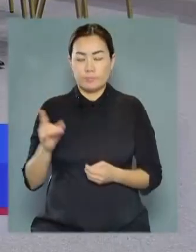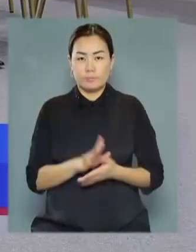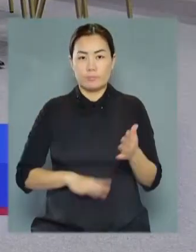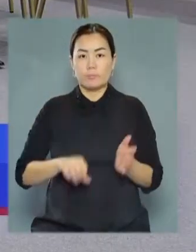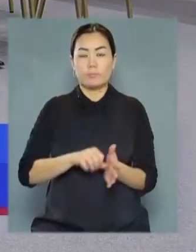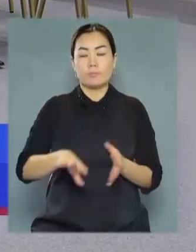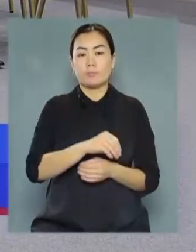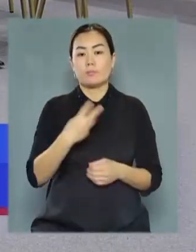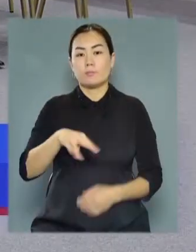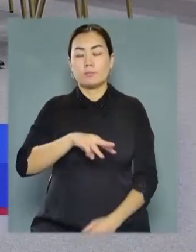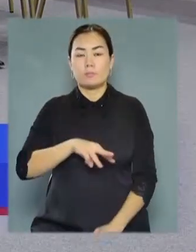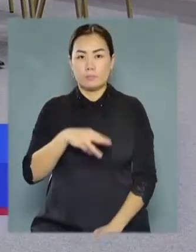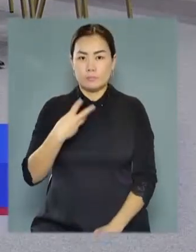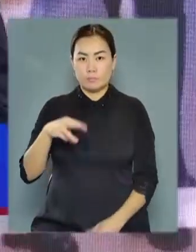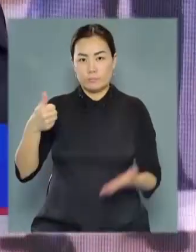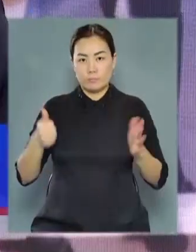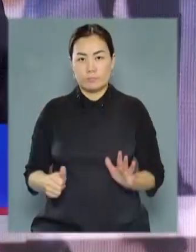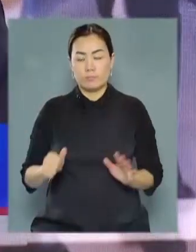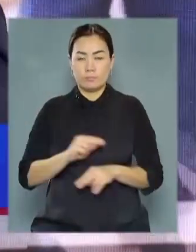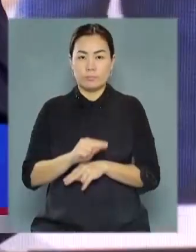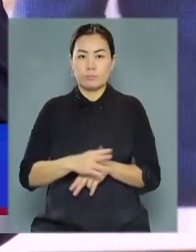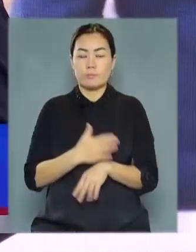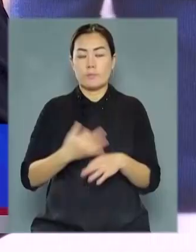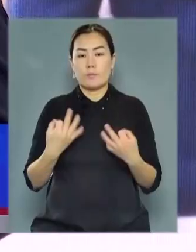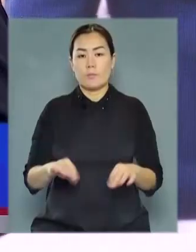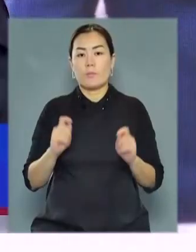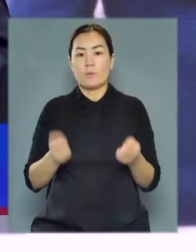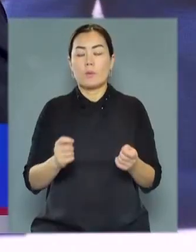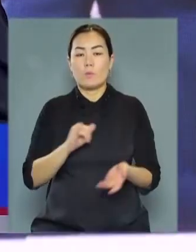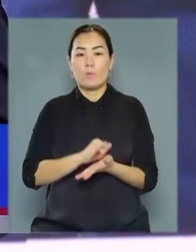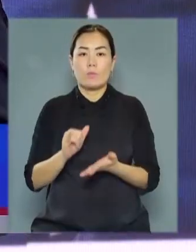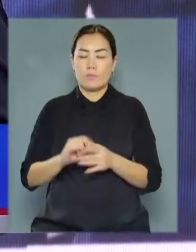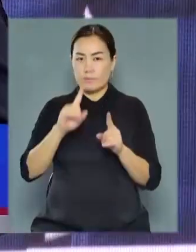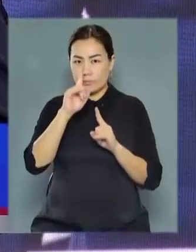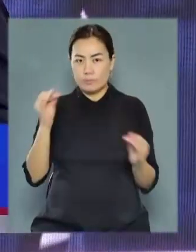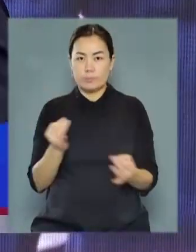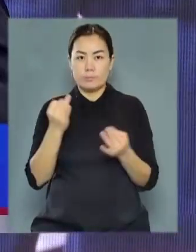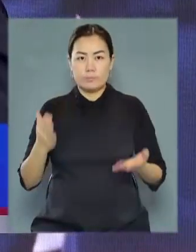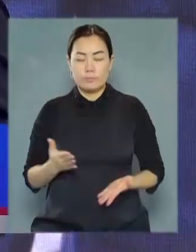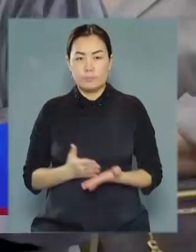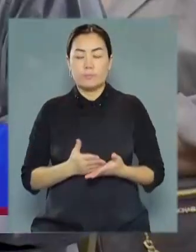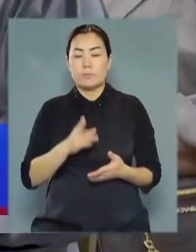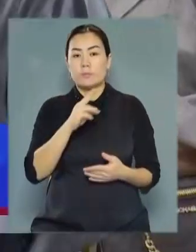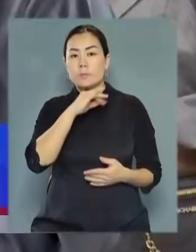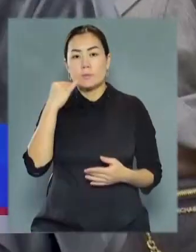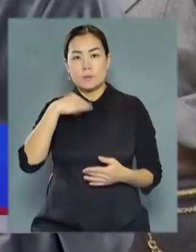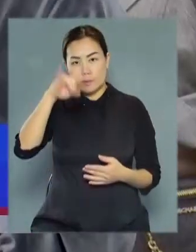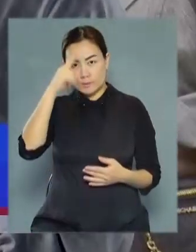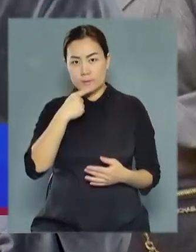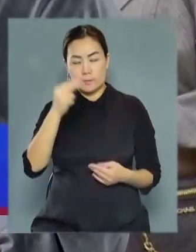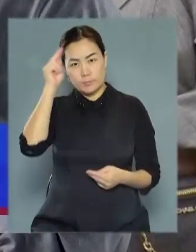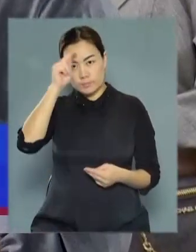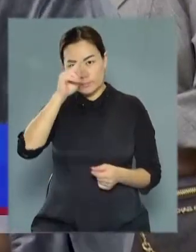Яғни қатысушылар жарты жыл білімдерін шыңдайды. Оларға еркіндік беріліп, сабақ ерекше форматта өтіп жатыр. Көбі қазақ тілін